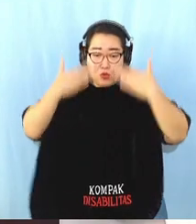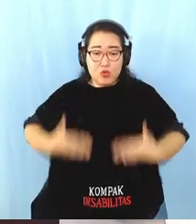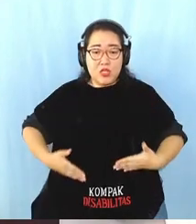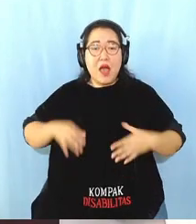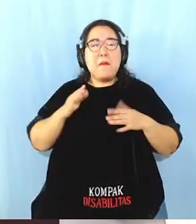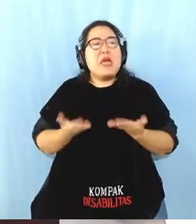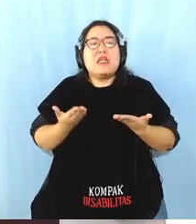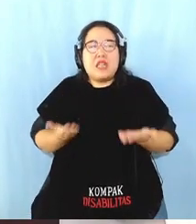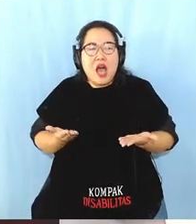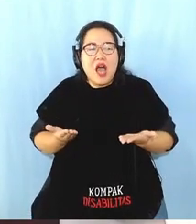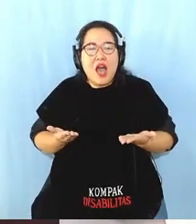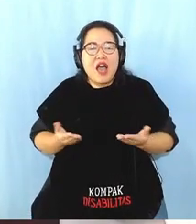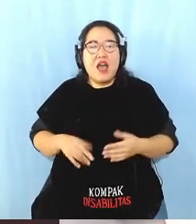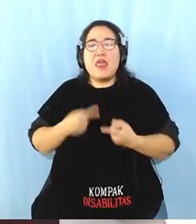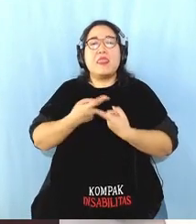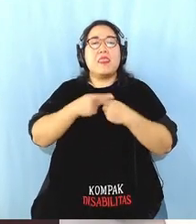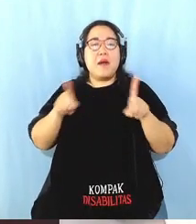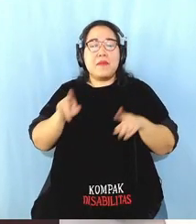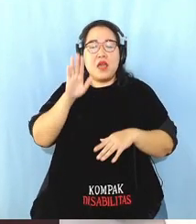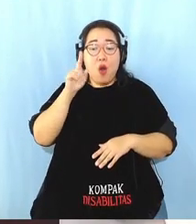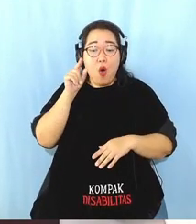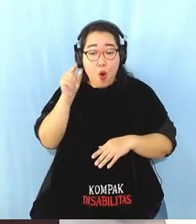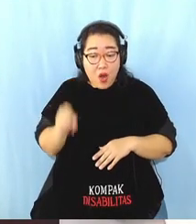Dan dia percaya.